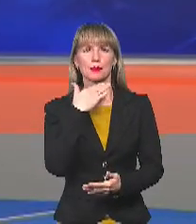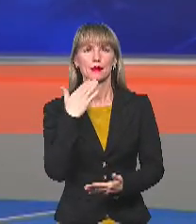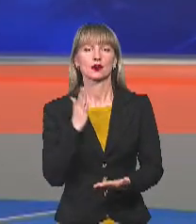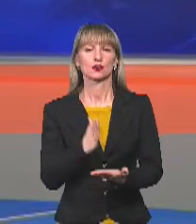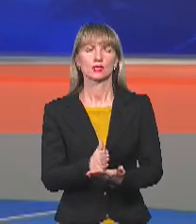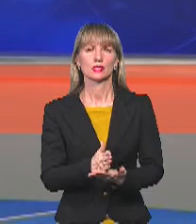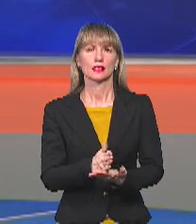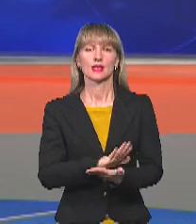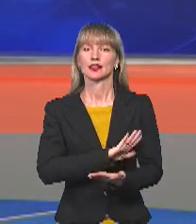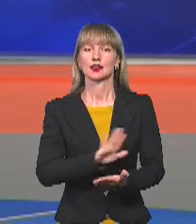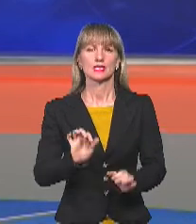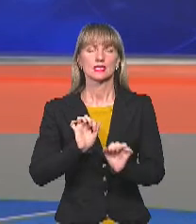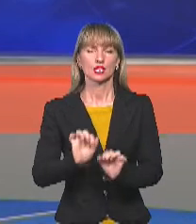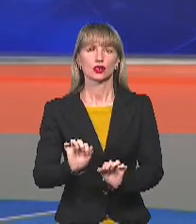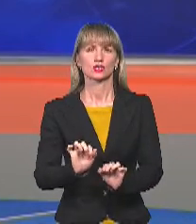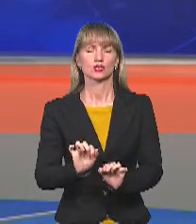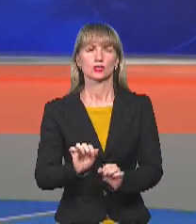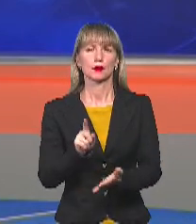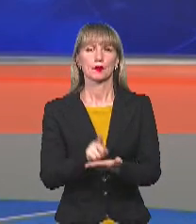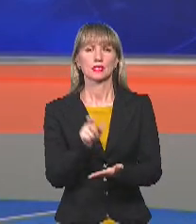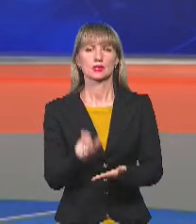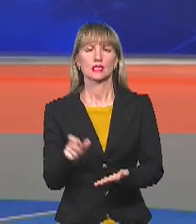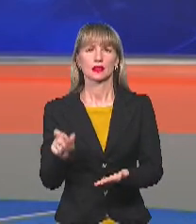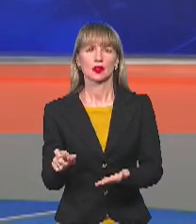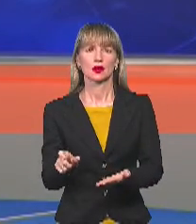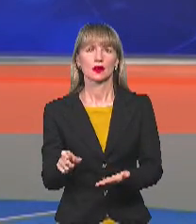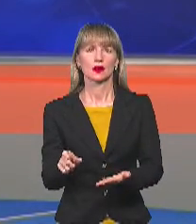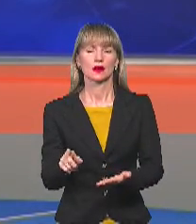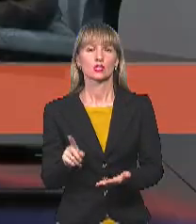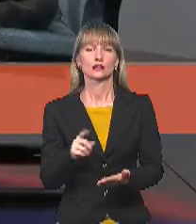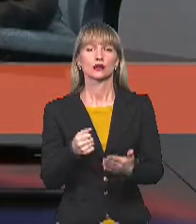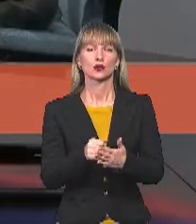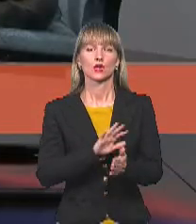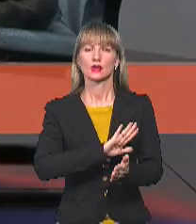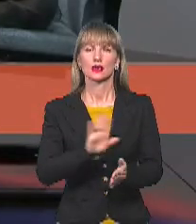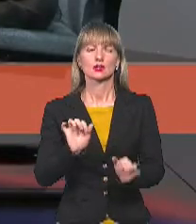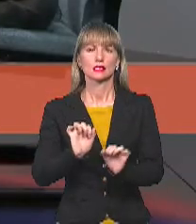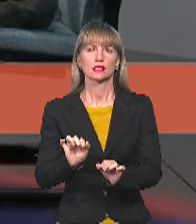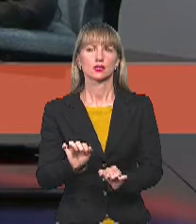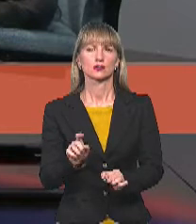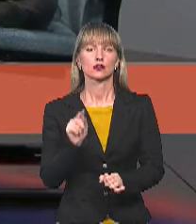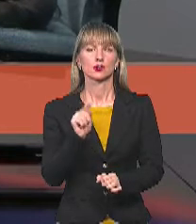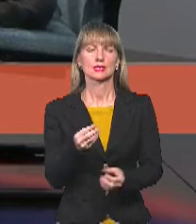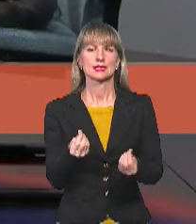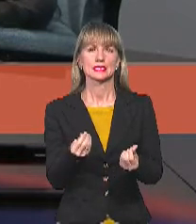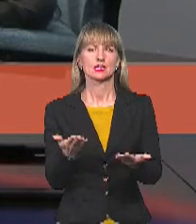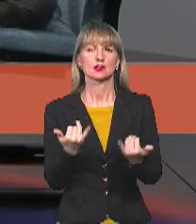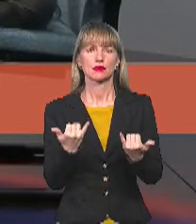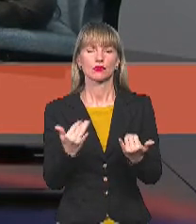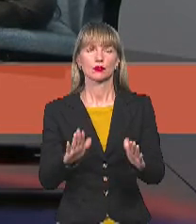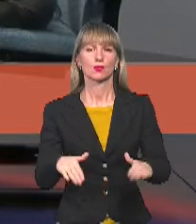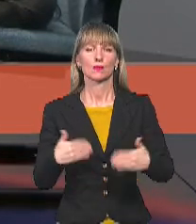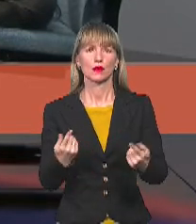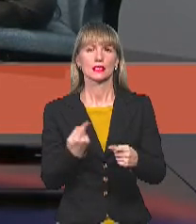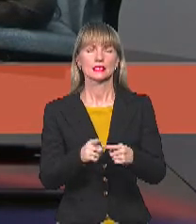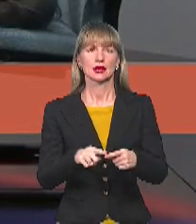є незахищених, ну, пенсіонери там. Щодо незахищених, а ви певні, що ті ціни, які сьогодні пропонує